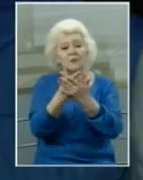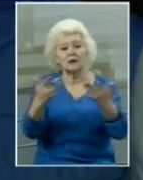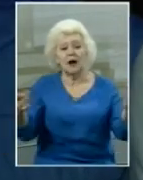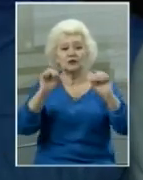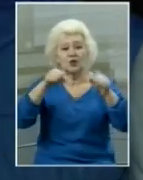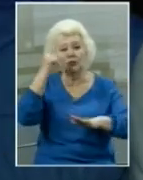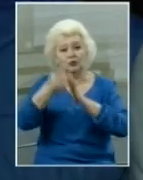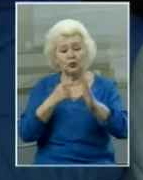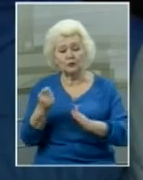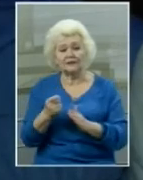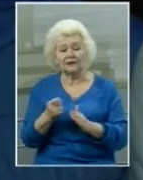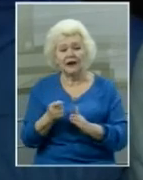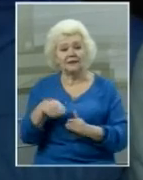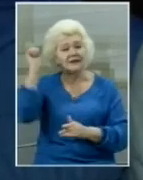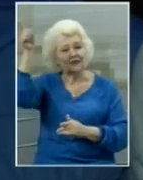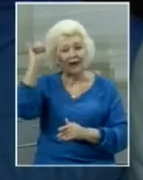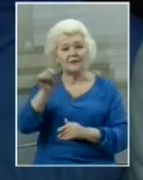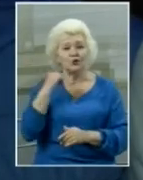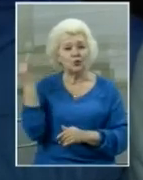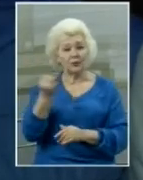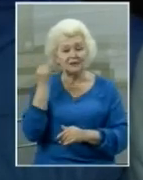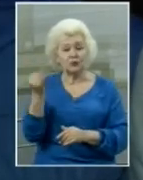Можна узнати і давню історію